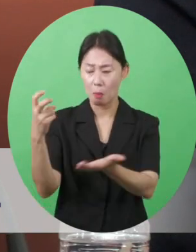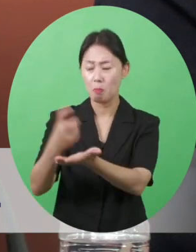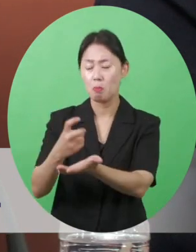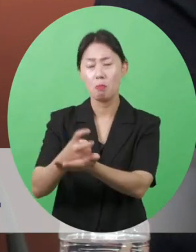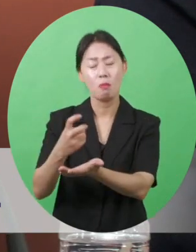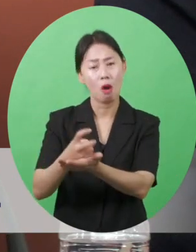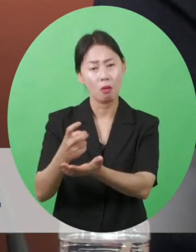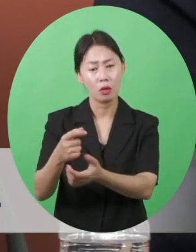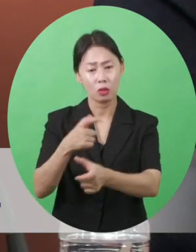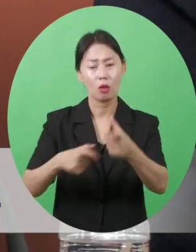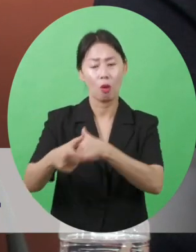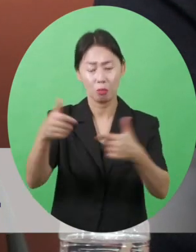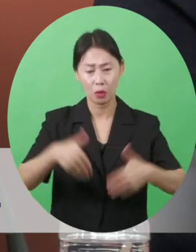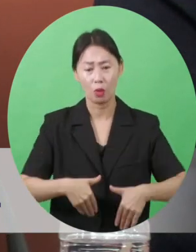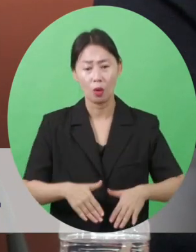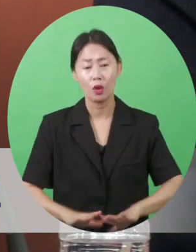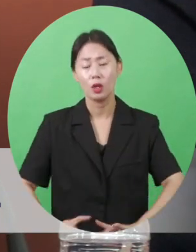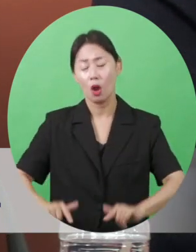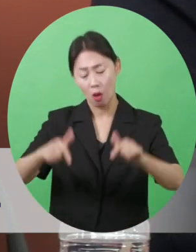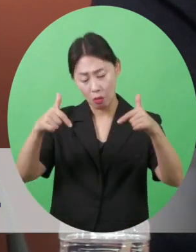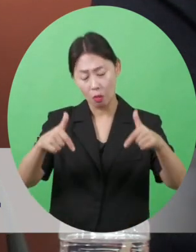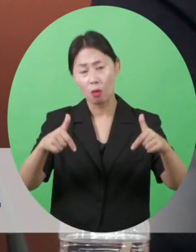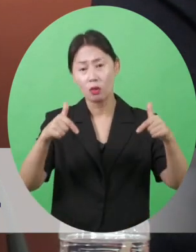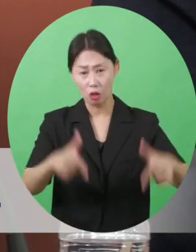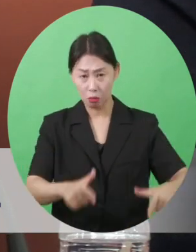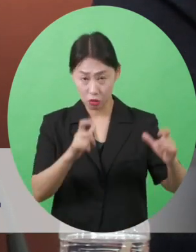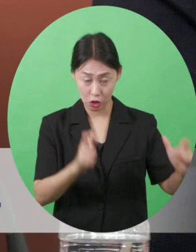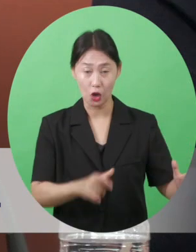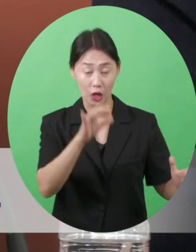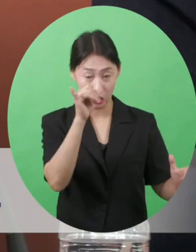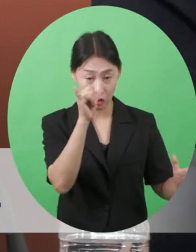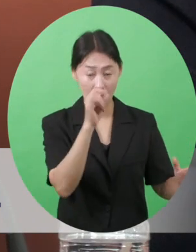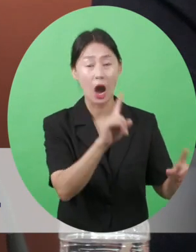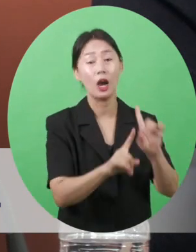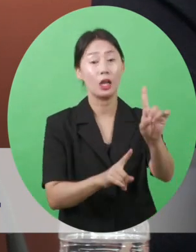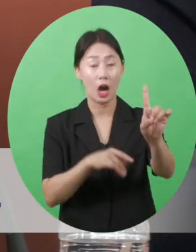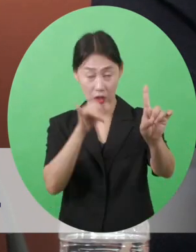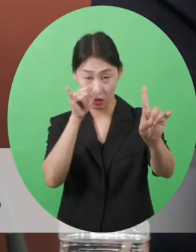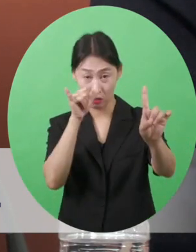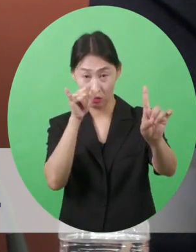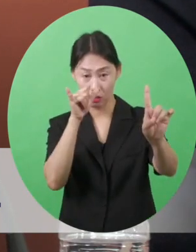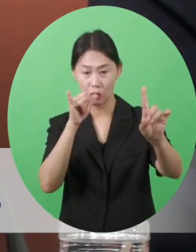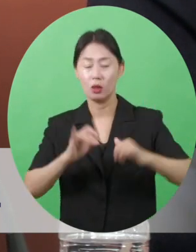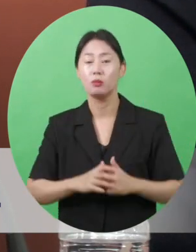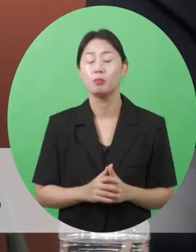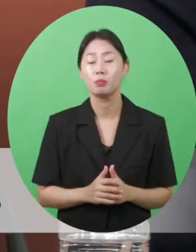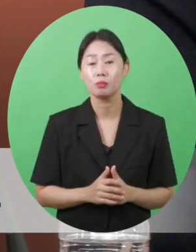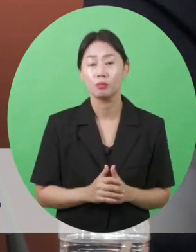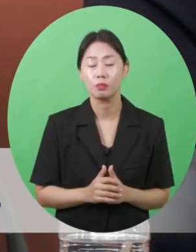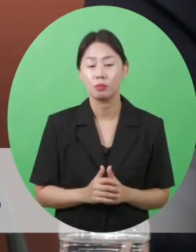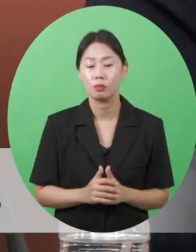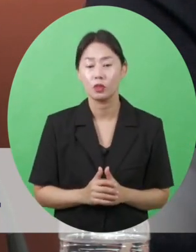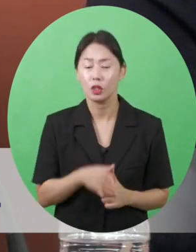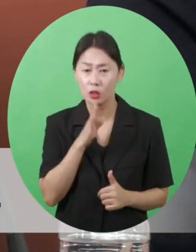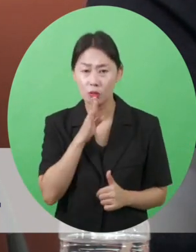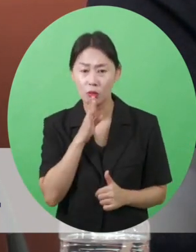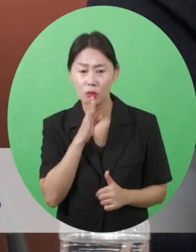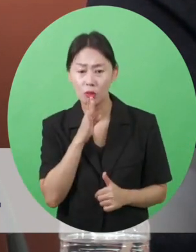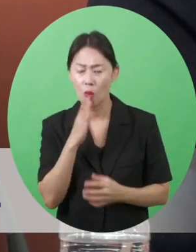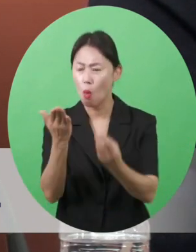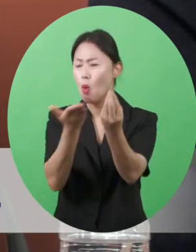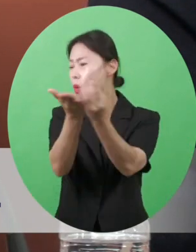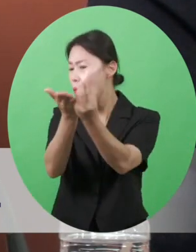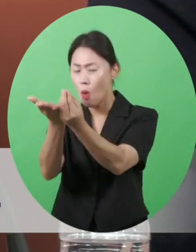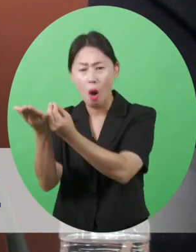지역본부. 현재 서부권에 지금 권익옹호 기관이 한 군데밖에 없어가지고 실질적으로